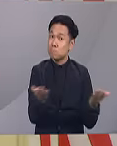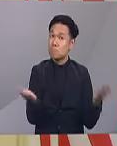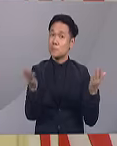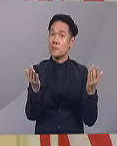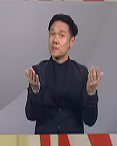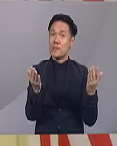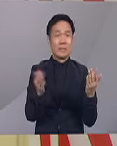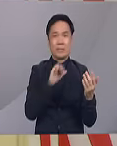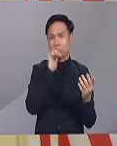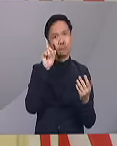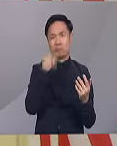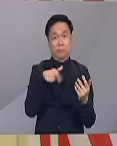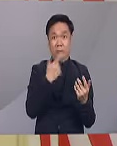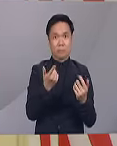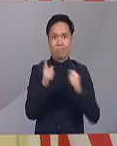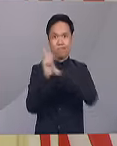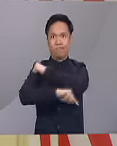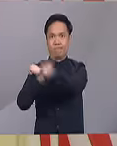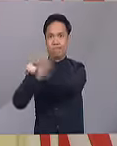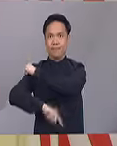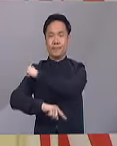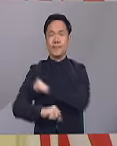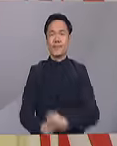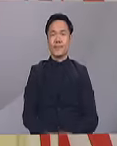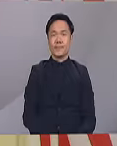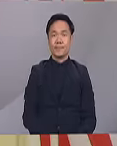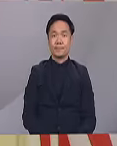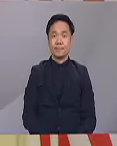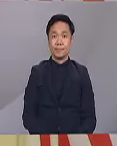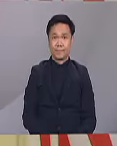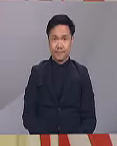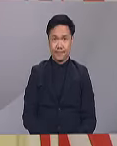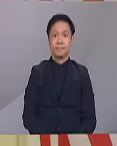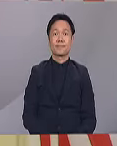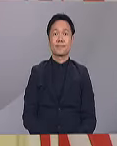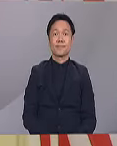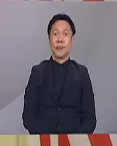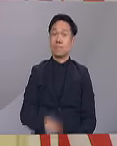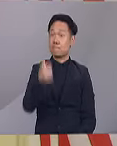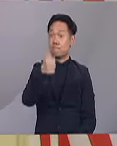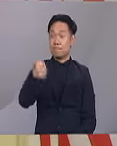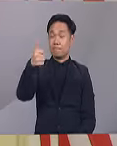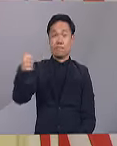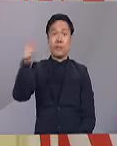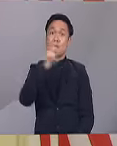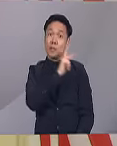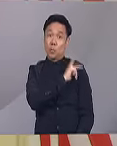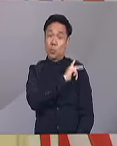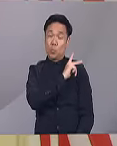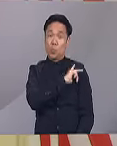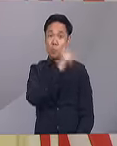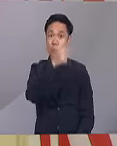oleh pihak berkuasa. Saya harap pemimpin-pemimpin masyarakat seperti yang saya telah seru sebelum